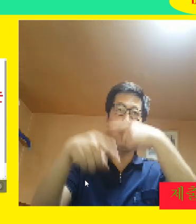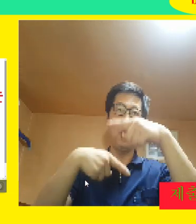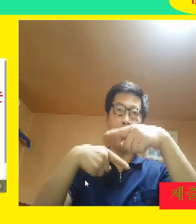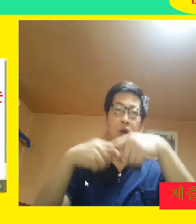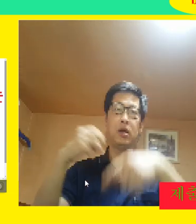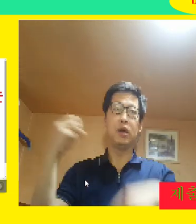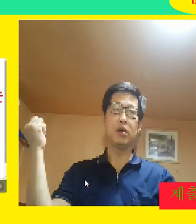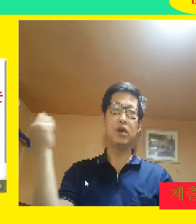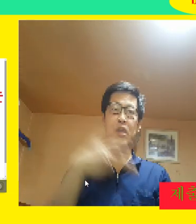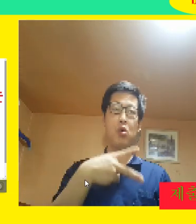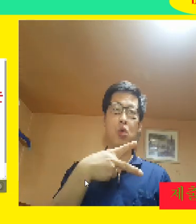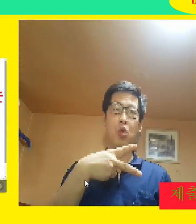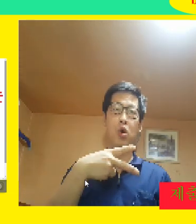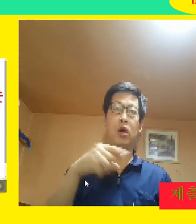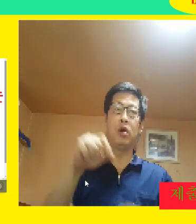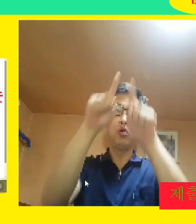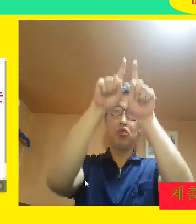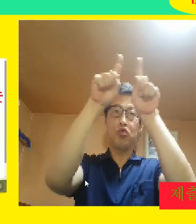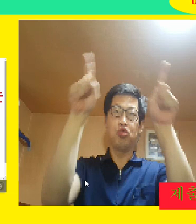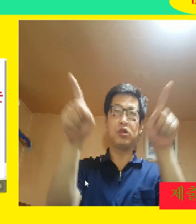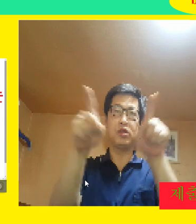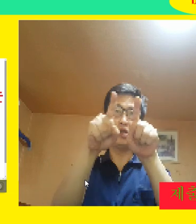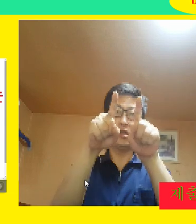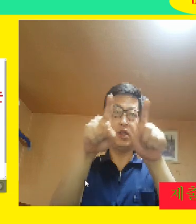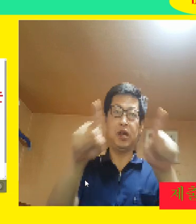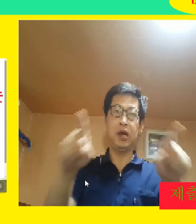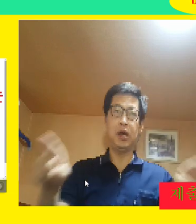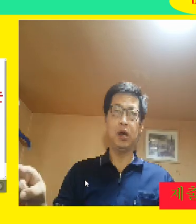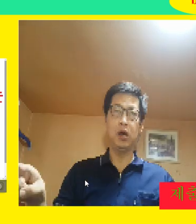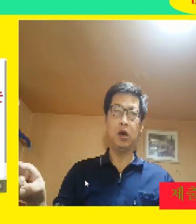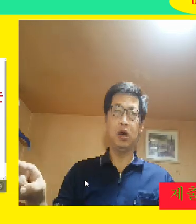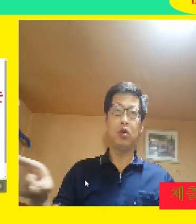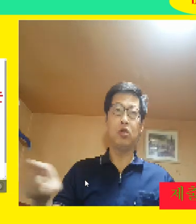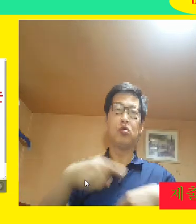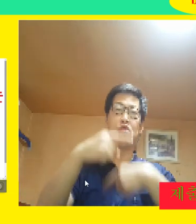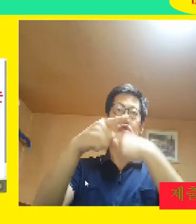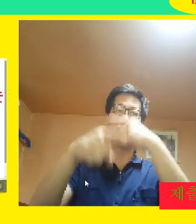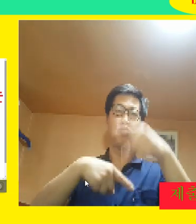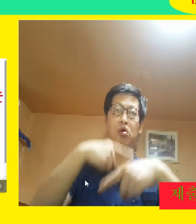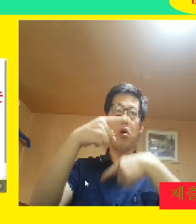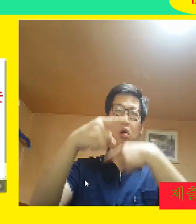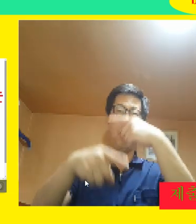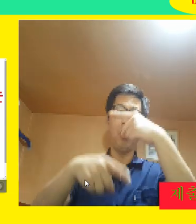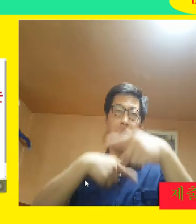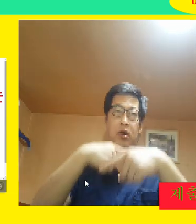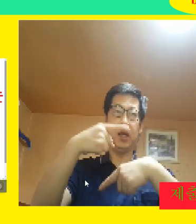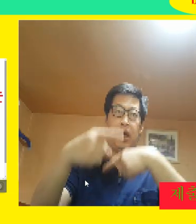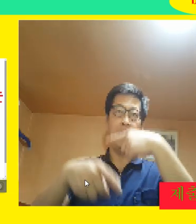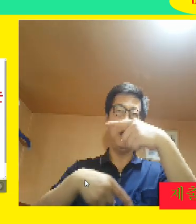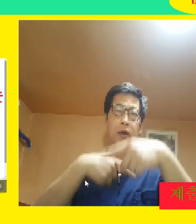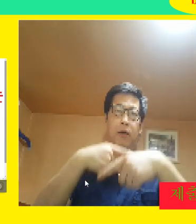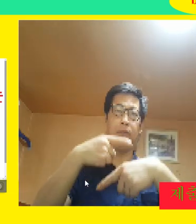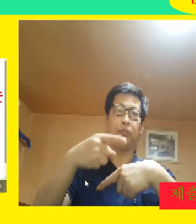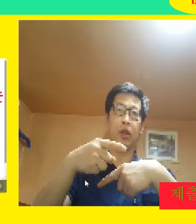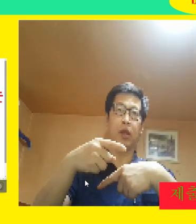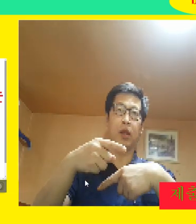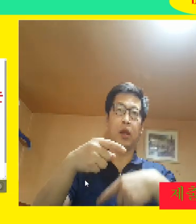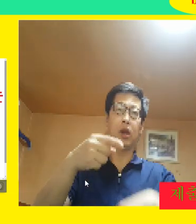그리고 국제 수호 수호에